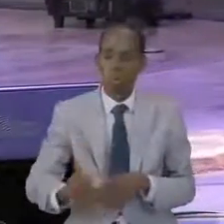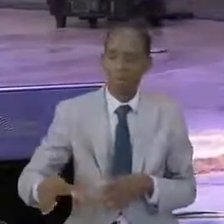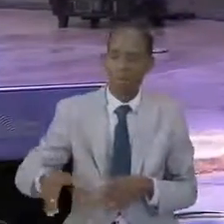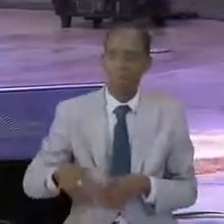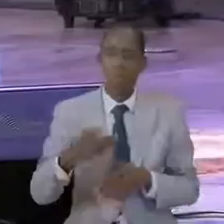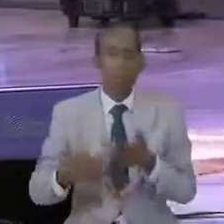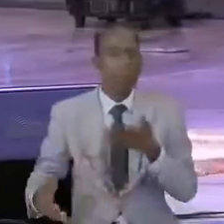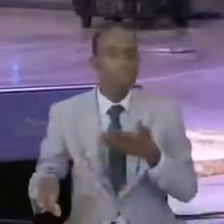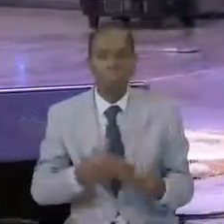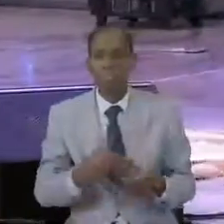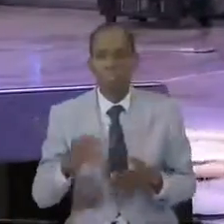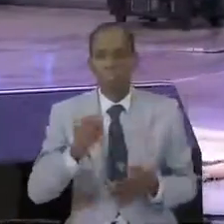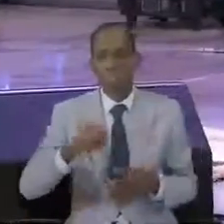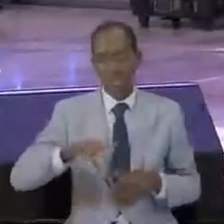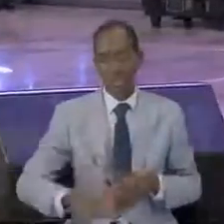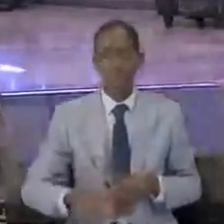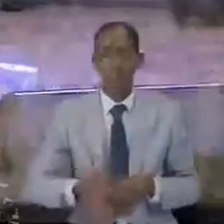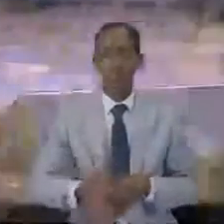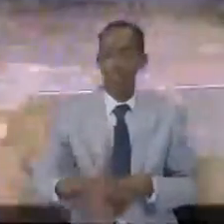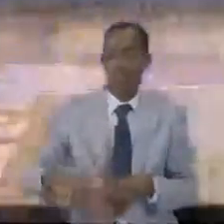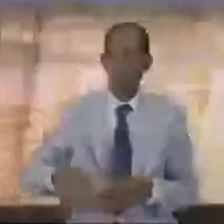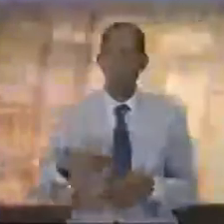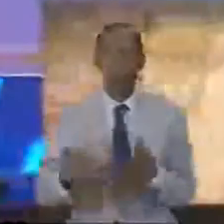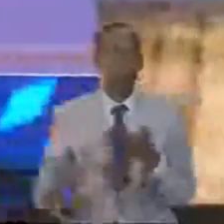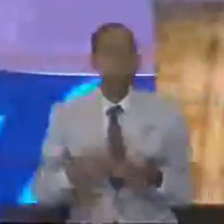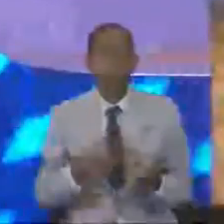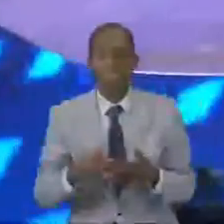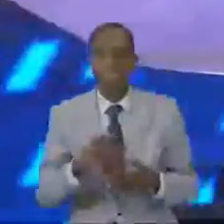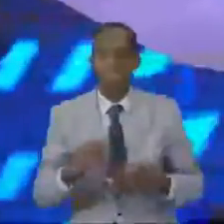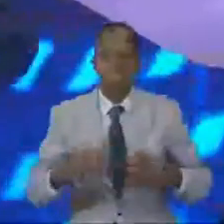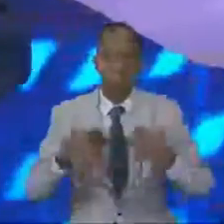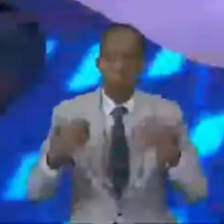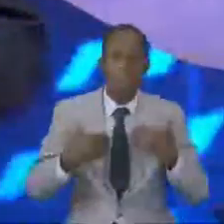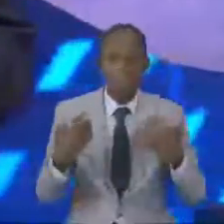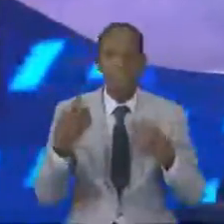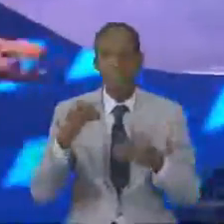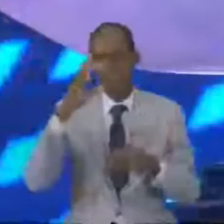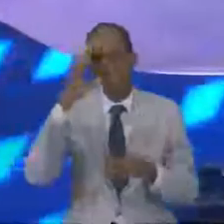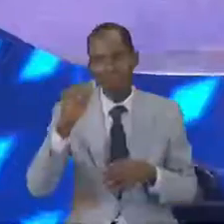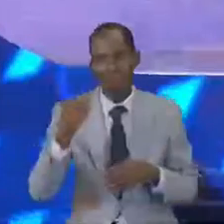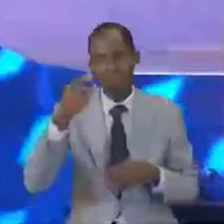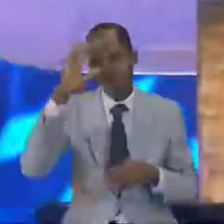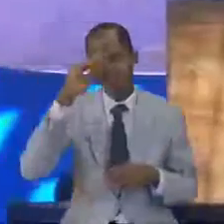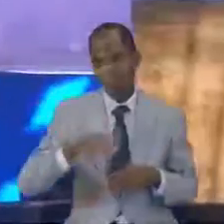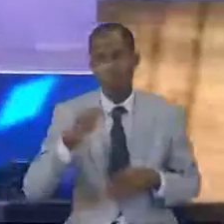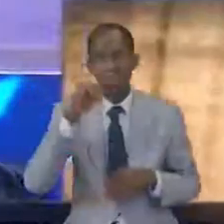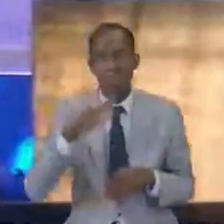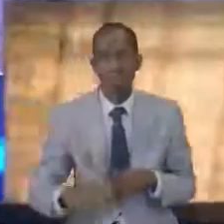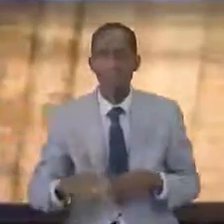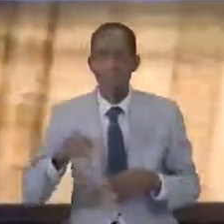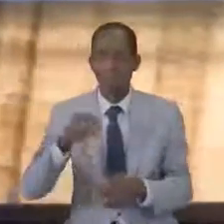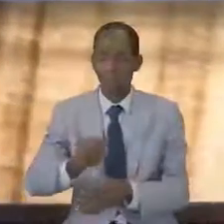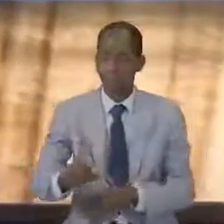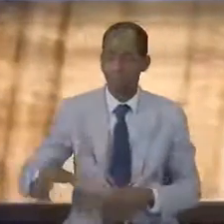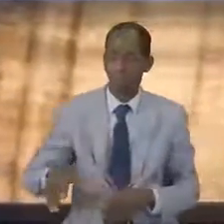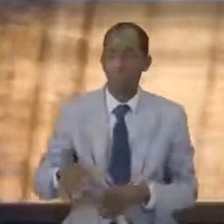aura semé ce qu'un enfant aura semé ce qu'un jeune aura ou un garçon aura sommet et le